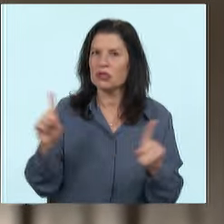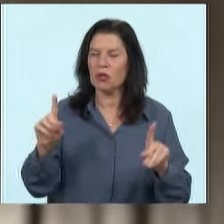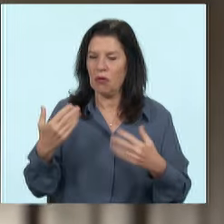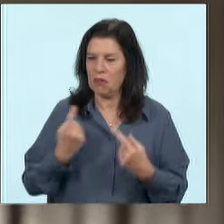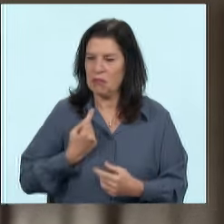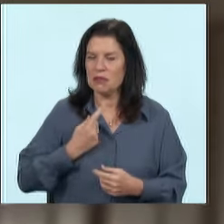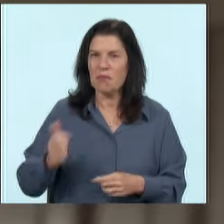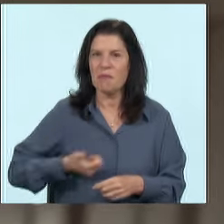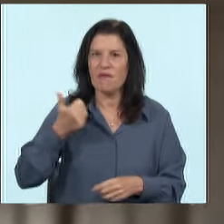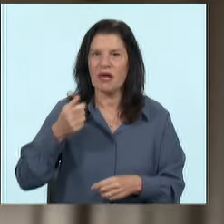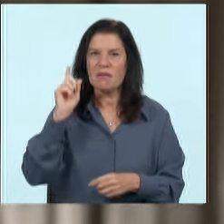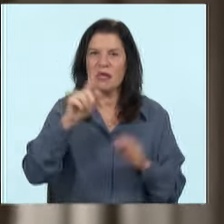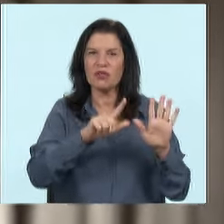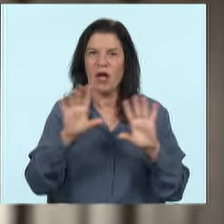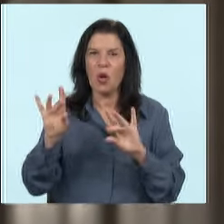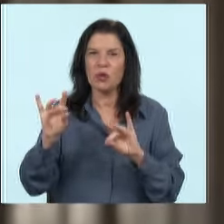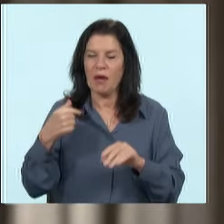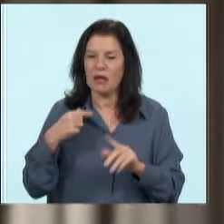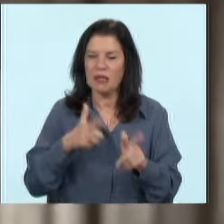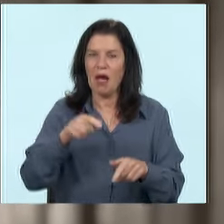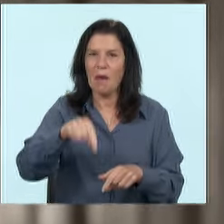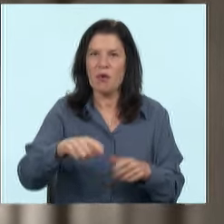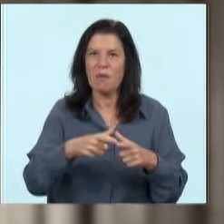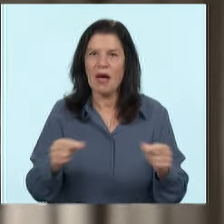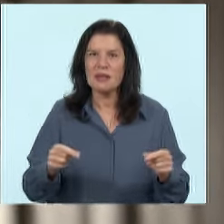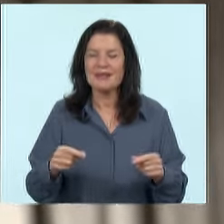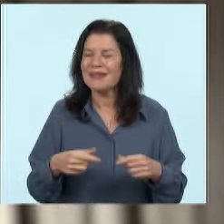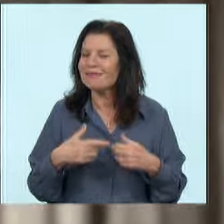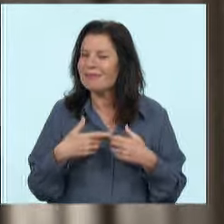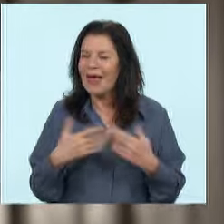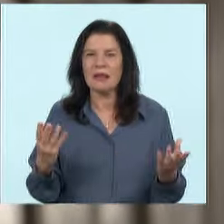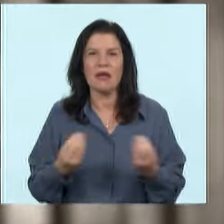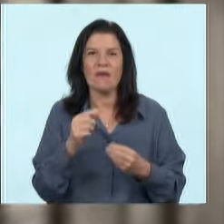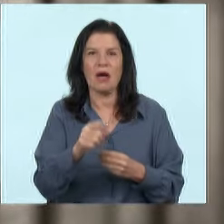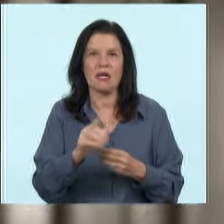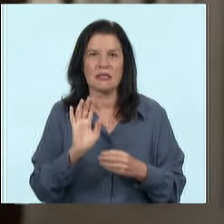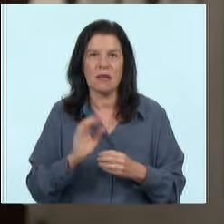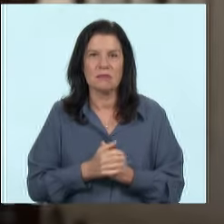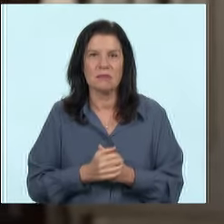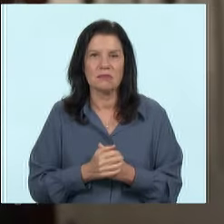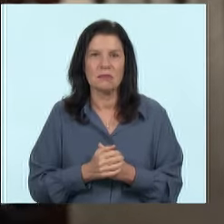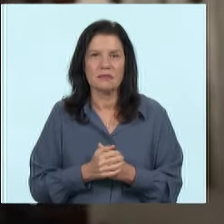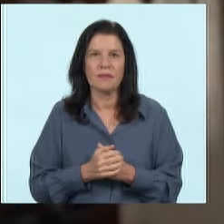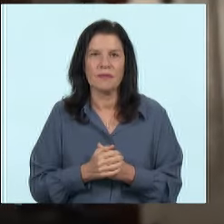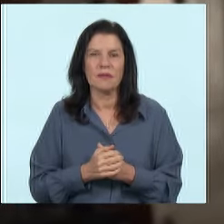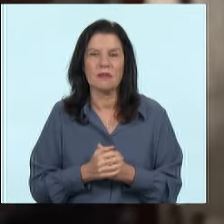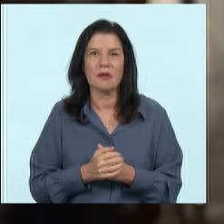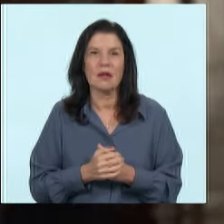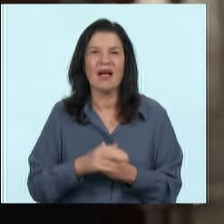מ-7 באוקטובר נלחמת פה בעזה. לרגע לא, השיח הזה לא נכנס לתוך כותלי המלחמה, בחיים לא. זה שיש כל מיני